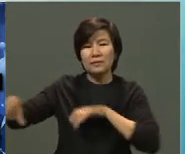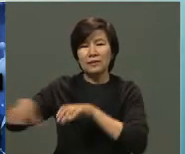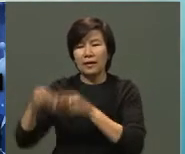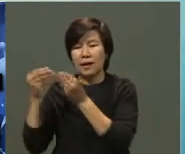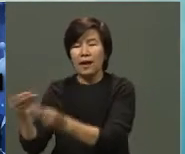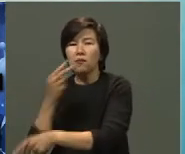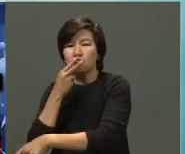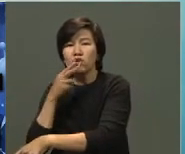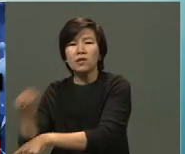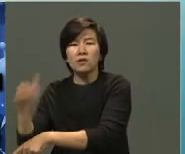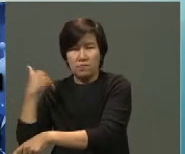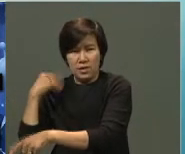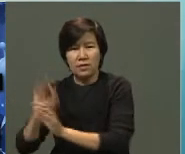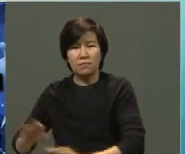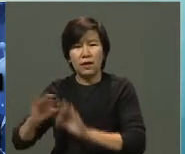ก็มีแตกหักนะครับก็ต้องทำตามนั้นทุกคนที่จะไปนะครับต้องลงทะเบียนเข้าออกสถานที่นะครับก็คือแอปไทยชนะนะครับแนะนำให้ลูกค้าต้องมีส่วนที่ต้องแนะนำลูกค้าด้วยไม่ได้เดินเข้าไปแล้วก็มาบอกเขานะครับต้องแนะนำด้วยนะครับตามมาตรการก่อนใช้บริการทุกรายลงทะเบียนยืนยันการปฏิบัติตามมาตรการระบบความจุของผู้ใช้บริการพร้อมให้ตรวจสอบเมื่อเปิดดำเนินการพบเปิดปุ๊ปก็จะมีการเข้าไปตรวจเลยนะครับแล้วจะได้ทำได้พร้อมกันนี้ก็ให้พัฒนานวัตกรรมการลงทะเบียนการจองคิวรูปแบบใหม่ส่วนต่างๆเหล่านี้บางทีบางครั้งเกิดขึ้นจากผู้ประกอบการเองนะครับก็อยากจะเปิดก็เสนอขึ้นมาซึ่งตรงนี้ต่างสปาเขาชุดเล็กก็รับฟังแล้วก็จริงๆอาจจะมีอะไรที่ดีกว่านี้เราก็ยังเปิดด้านนี้อยู่นะครับเปิดรับฟังตลอดมาตรการเสริมมีอะไรบ้างครับ